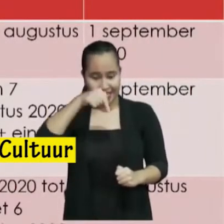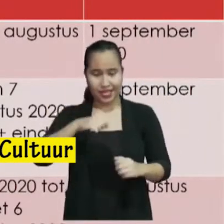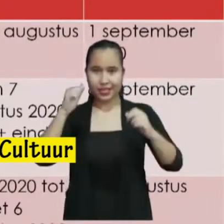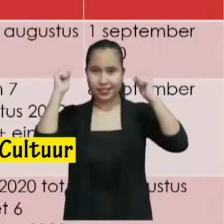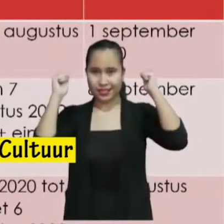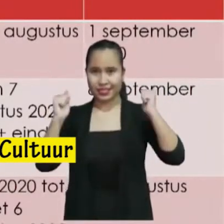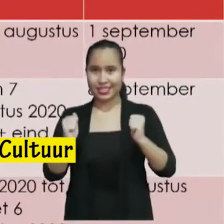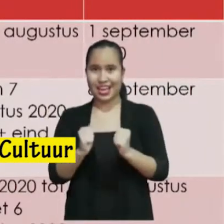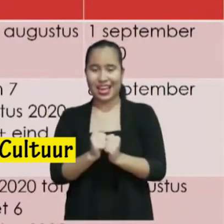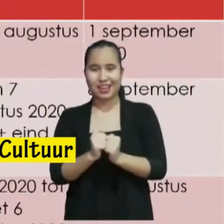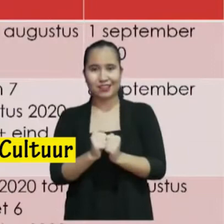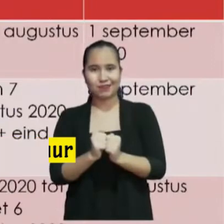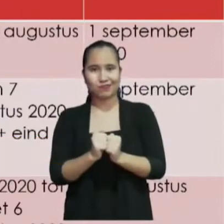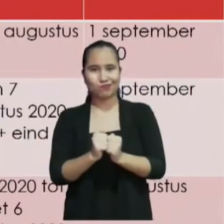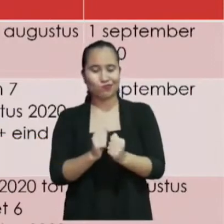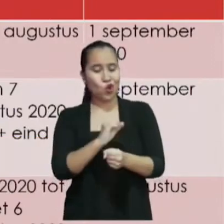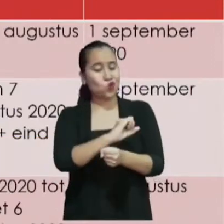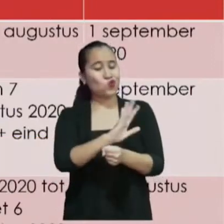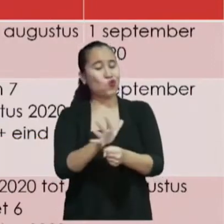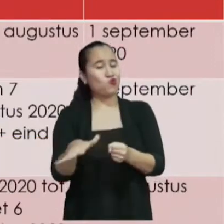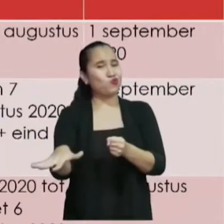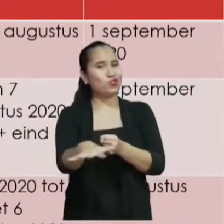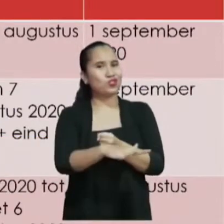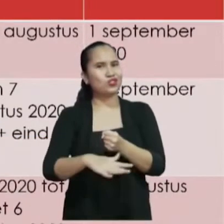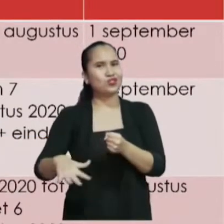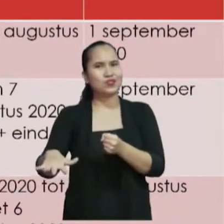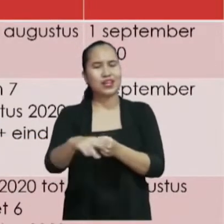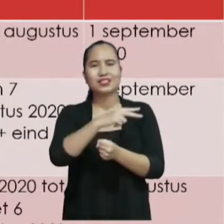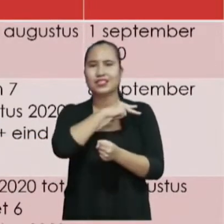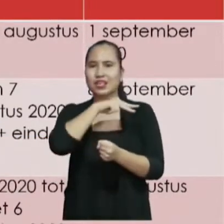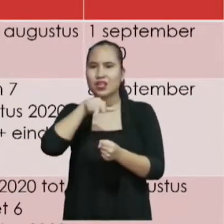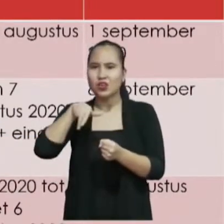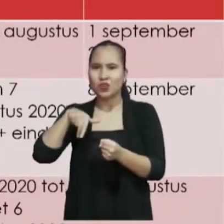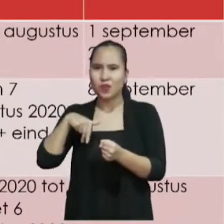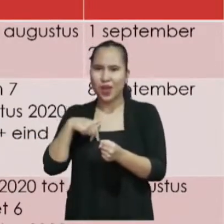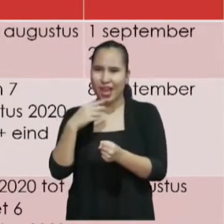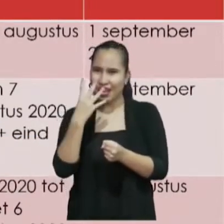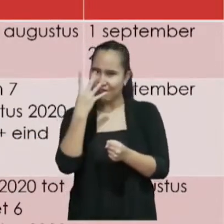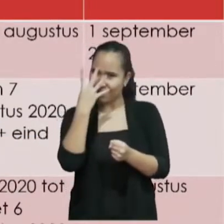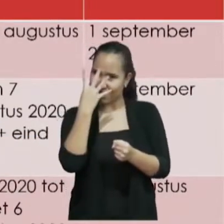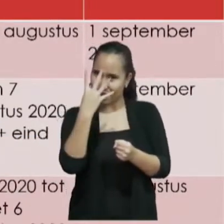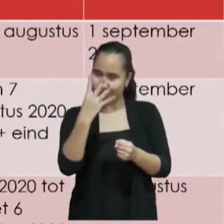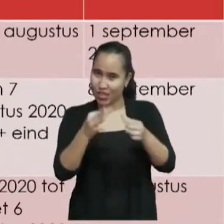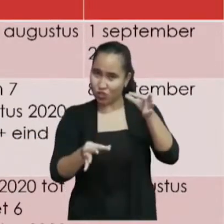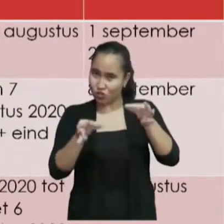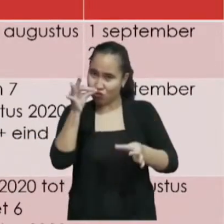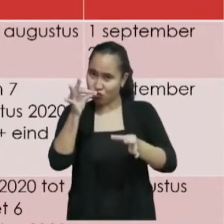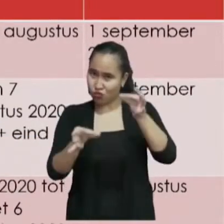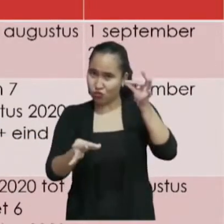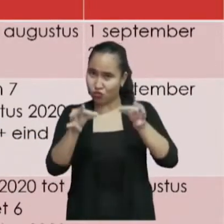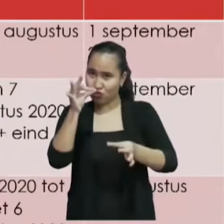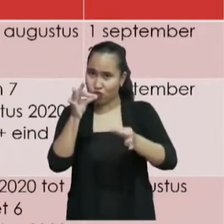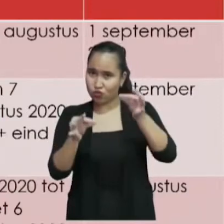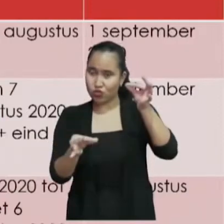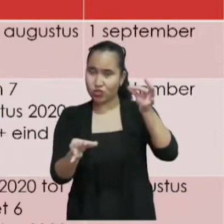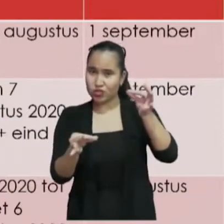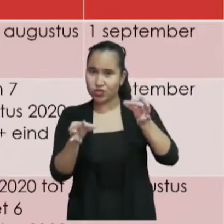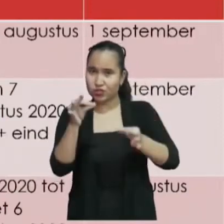voor dit jaar vanwege de COVID-situatie wij in slechts 4 toetsonderdelen of